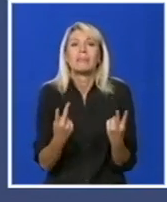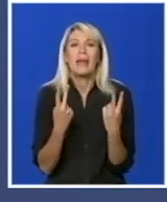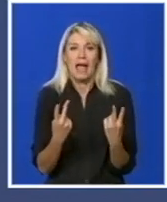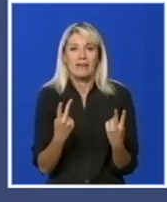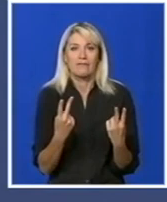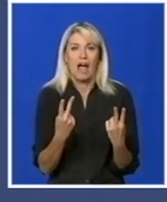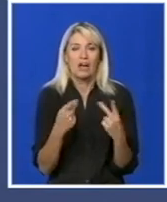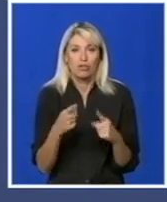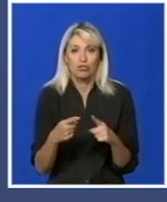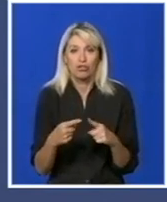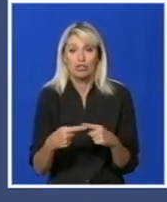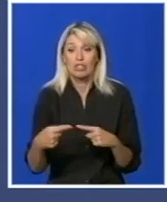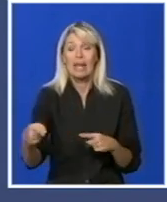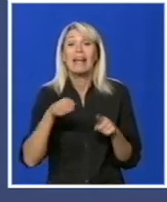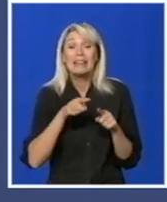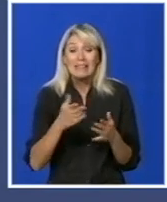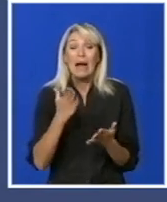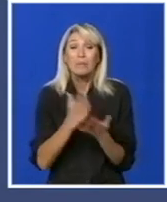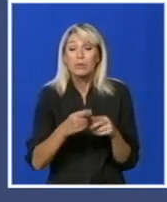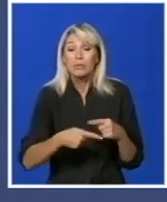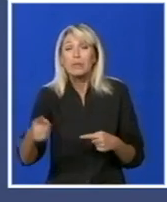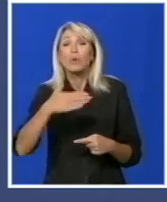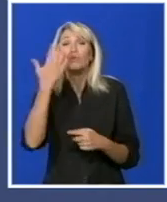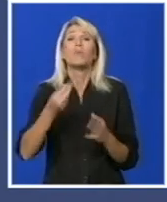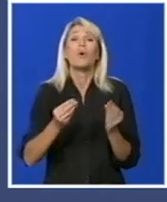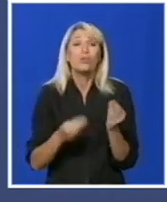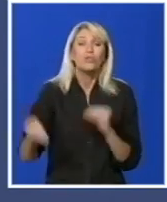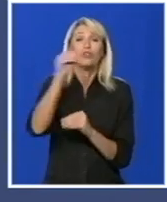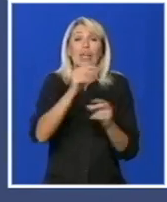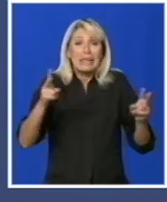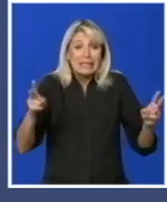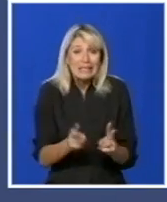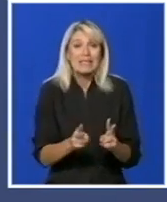sledeći parametar, uspemo da i dalje smanjimo broj